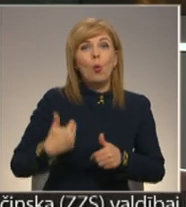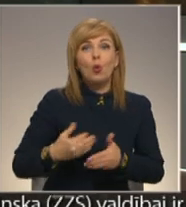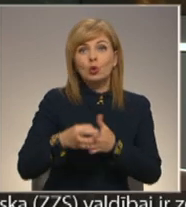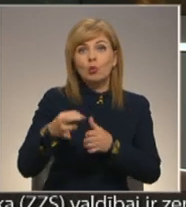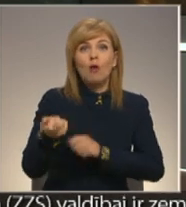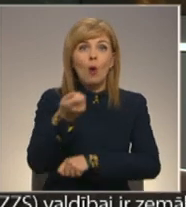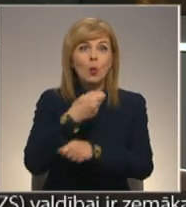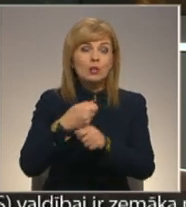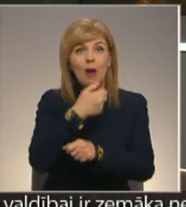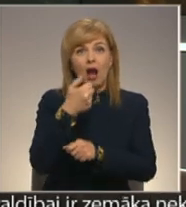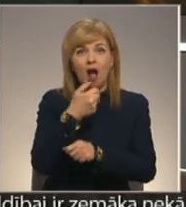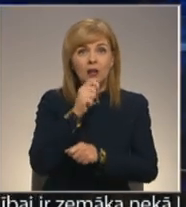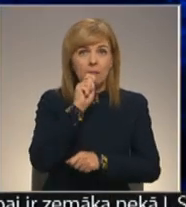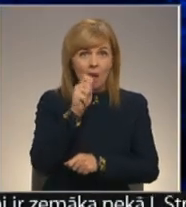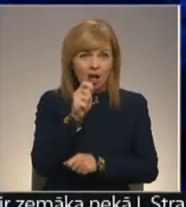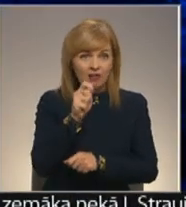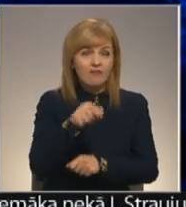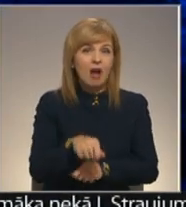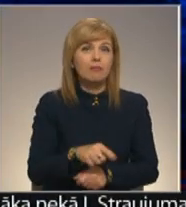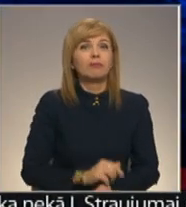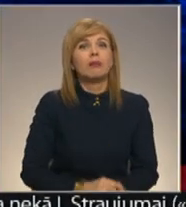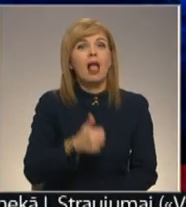ciemojās Skrundas televīzija.